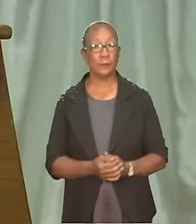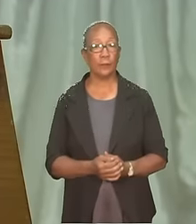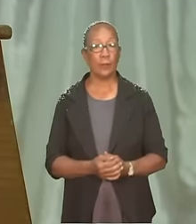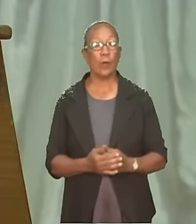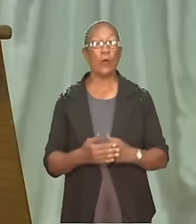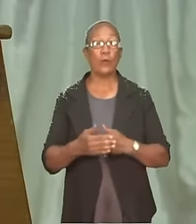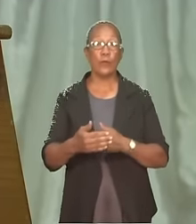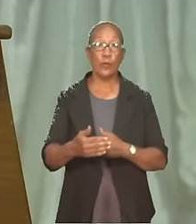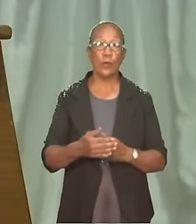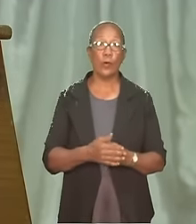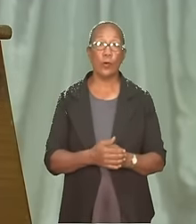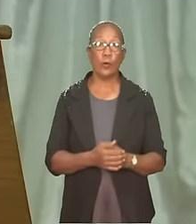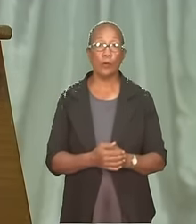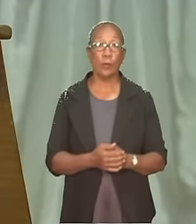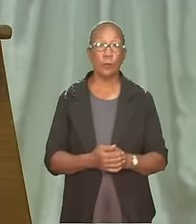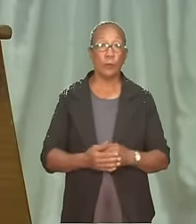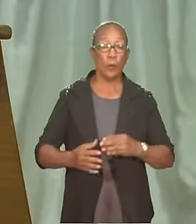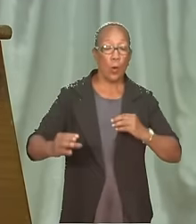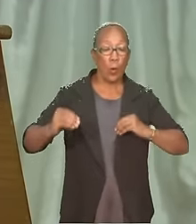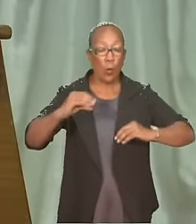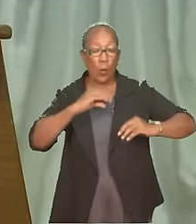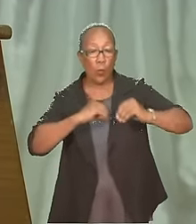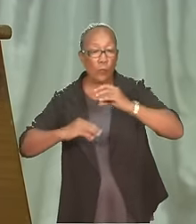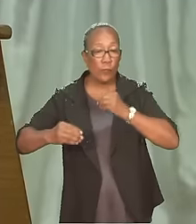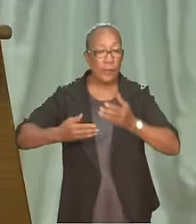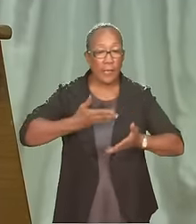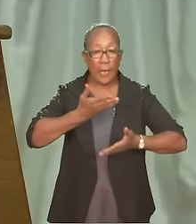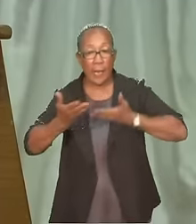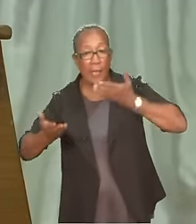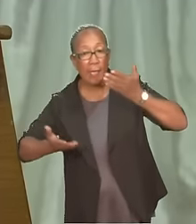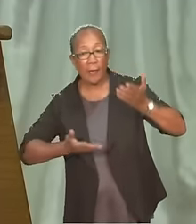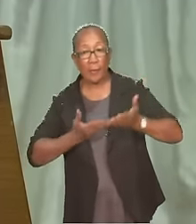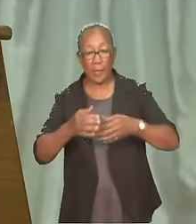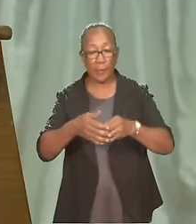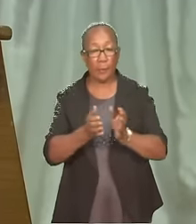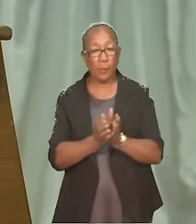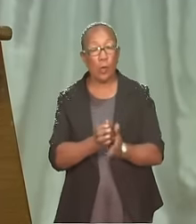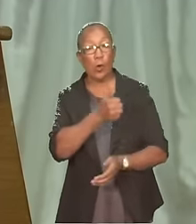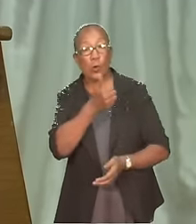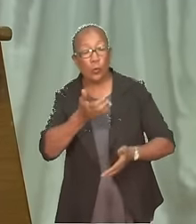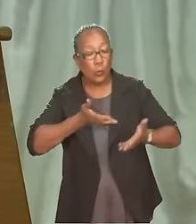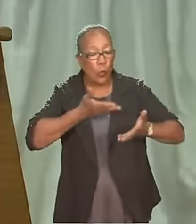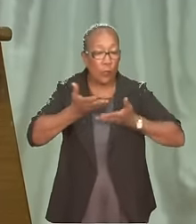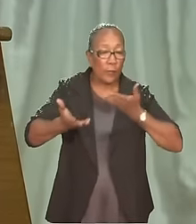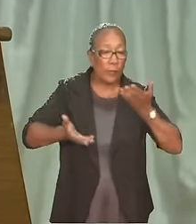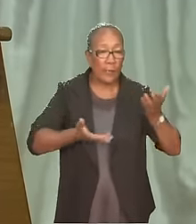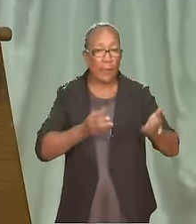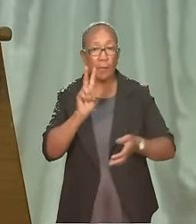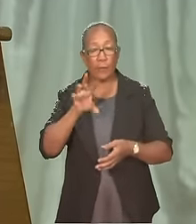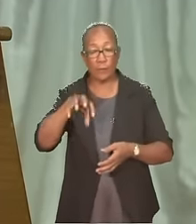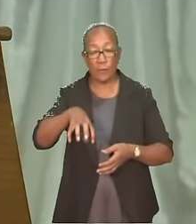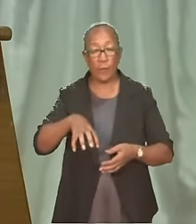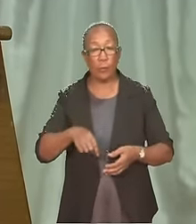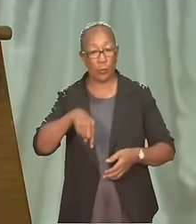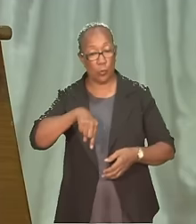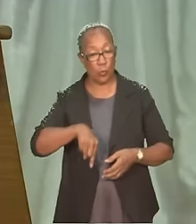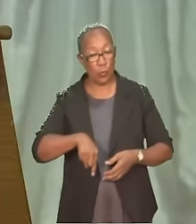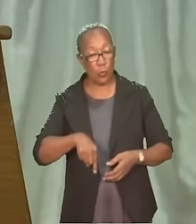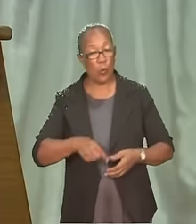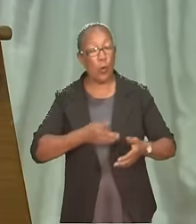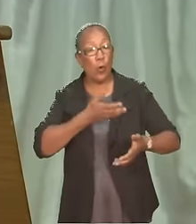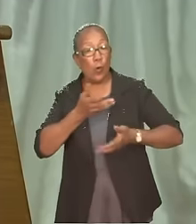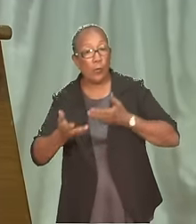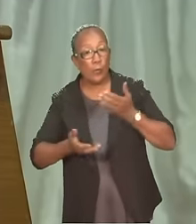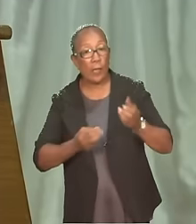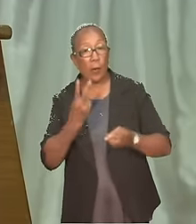voor overleg met alle betrokken partijen. We hebben goed overleg met de vakbonden. We zijn in overleg nu op twee